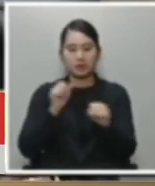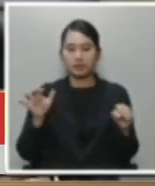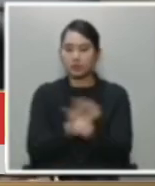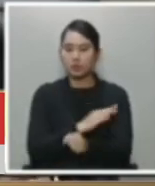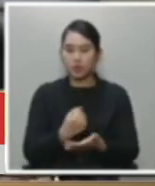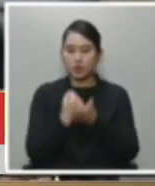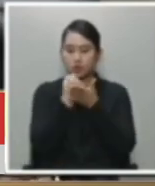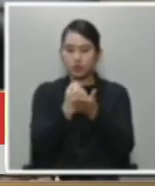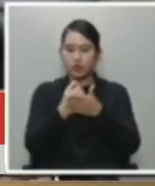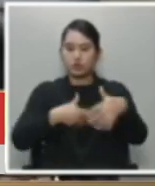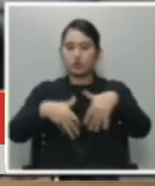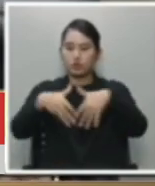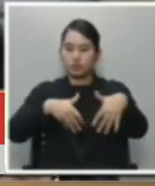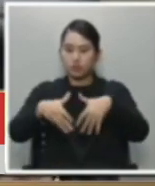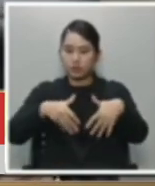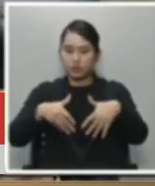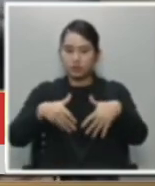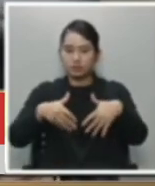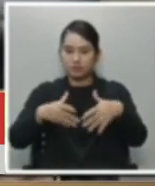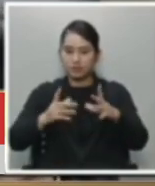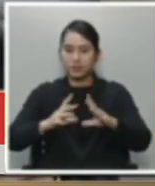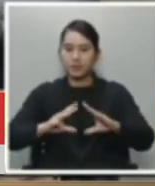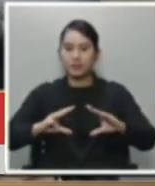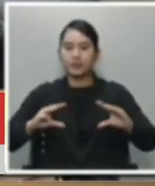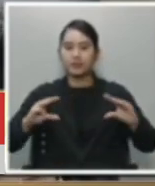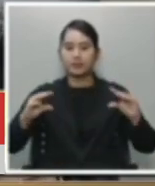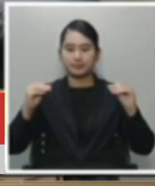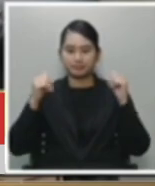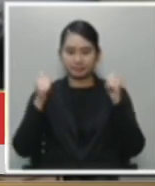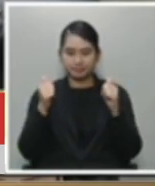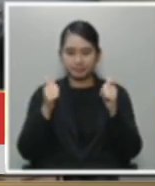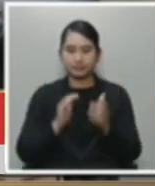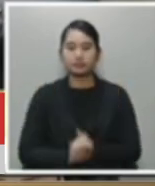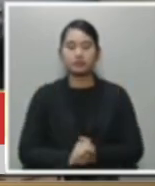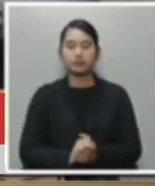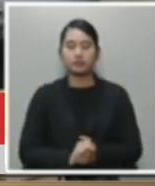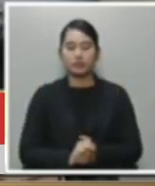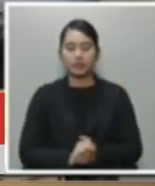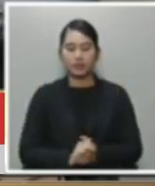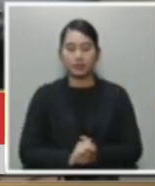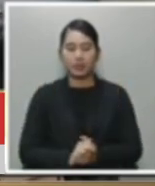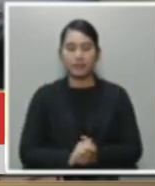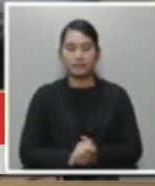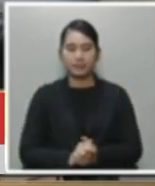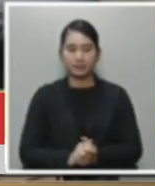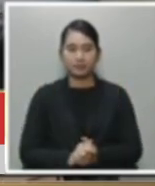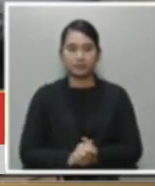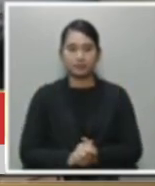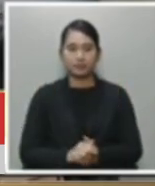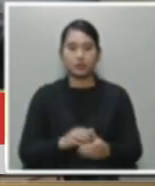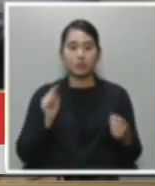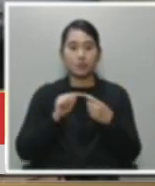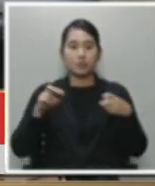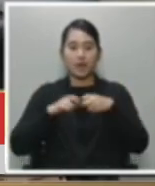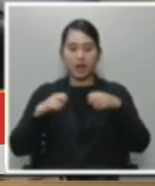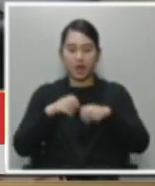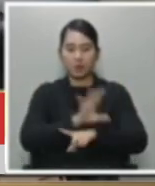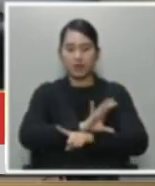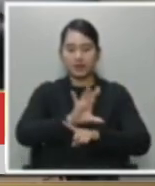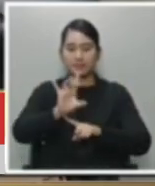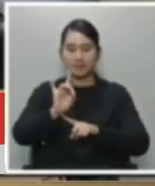วยเหลือพี่น้องประชาชนจงทำให้เหตุการณ์ได้คลี่คลายด้วยดีเหตุการณ์สะเทือนขวัญเกิดเมื่อวันที่